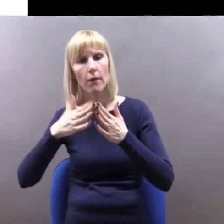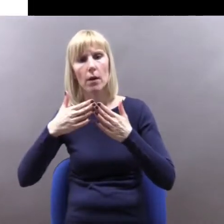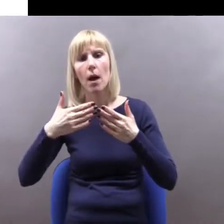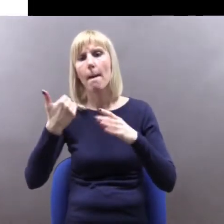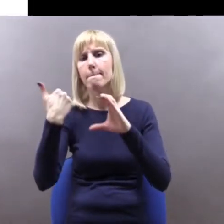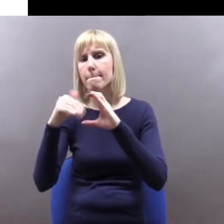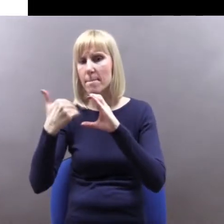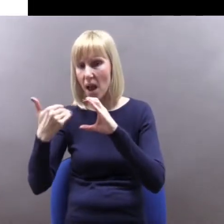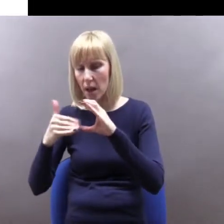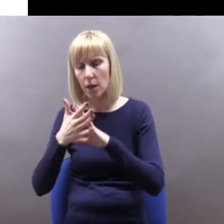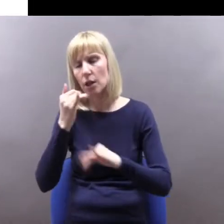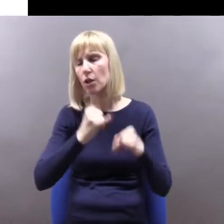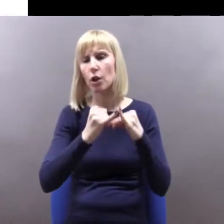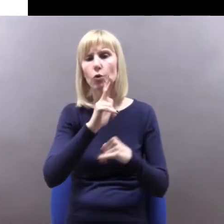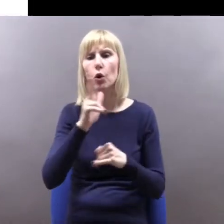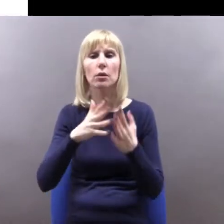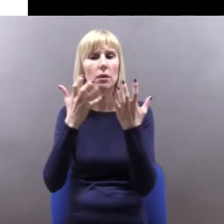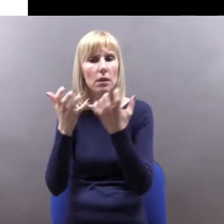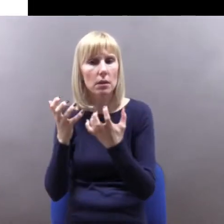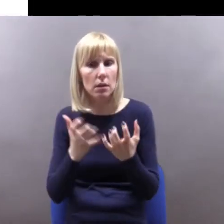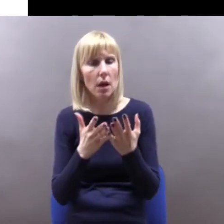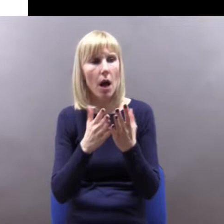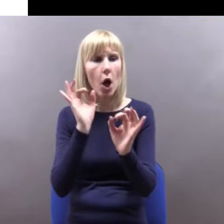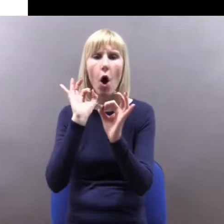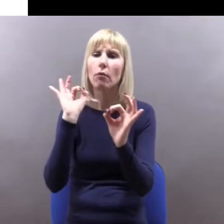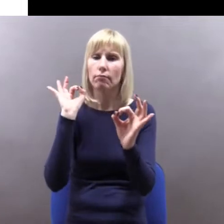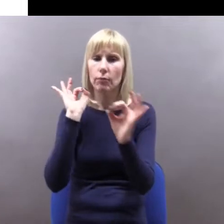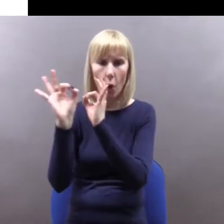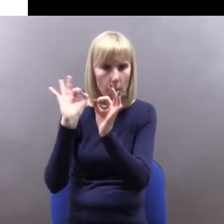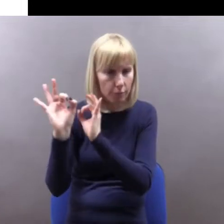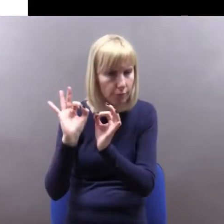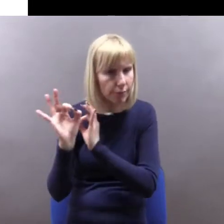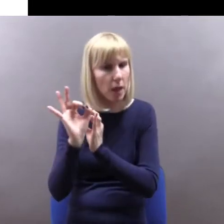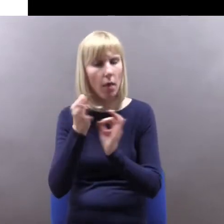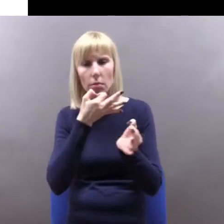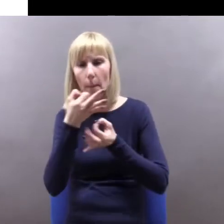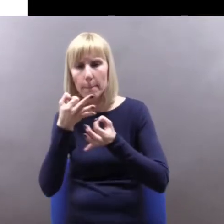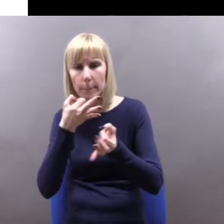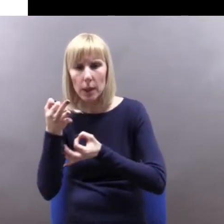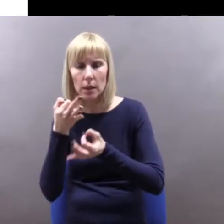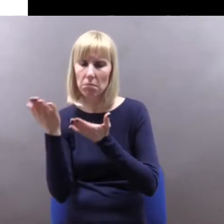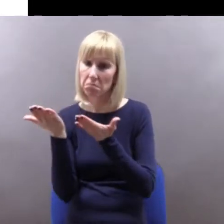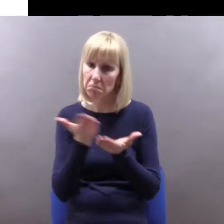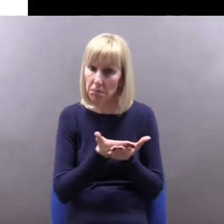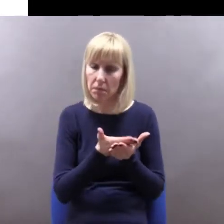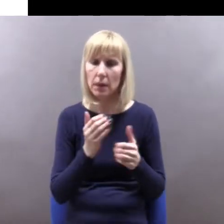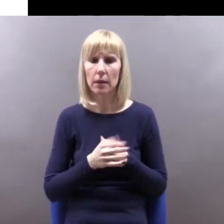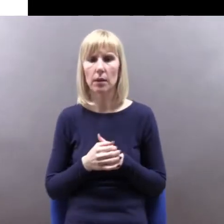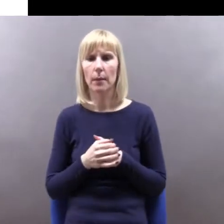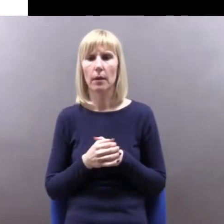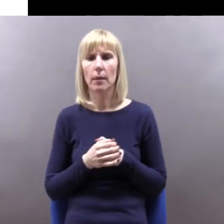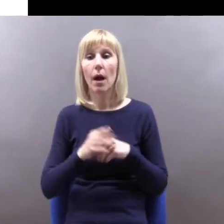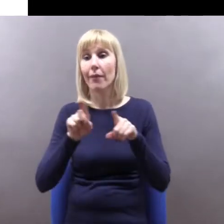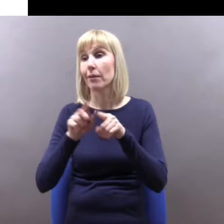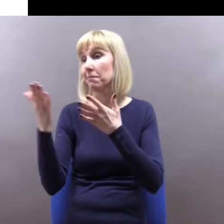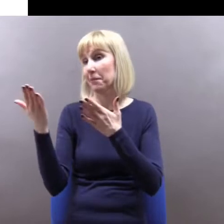i zapraszam też do Muzeum Warszawy, żebyście Państwo mogli się, że tak powiem, na własnej skórze przekonać, jak te rozwiązania